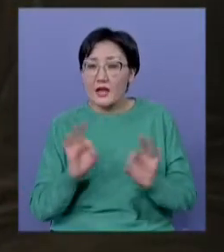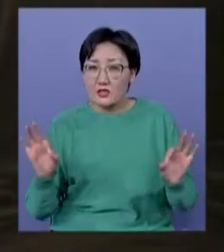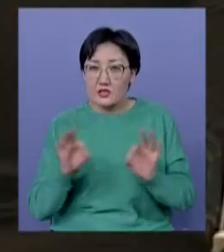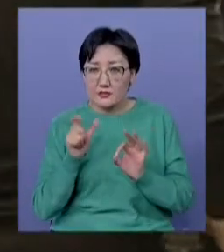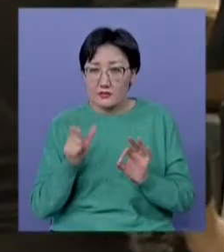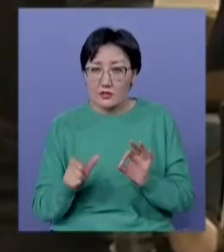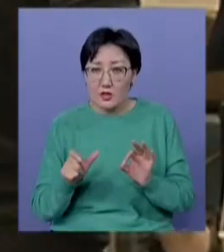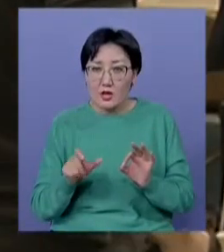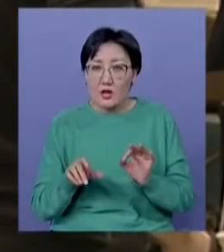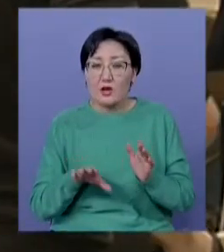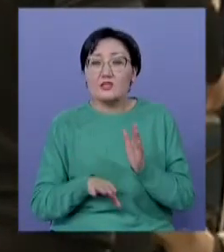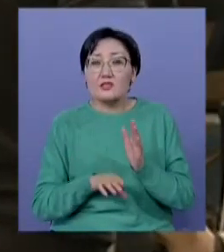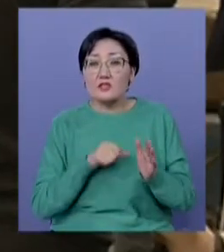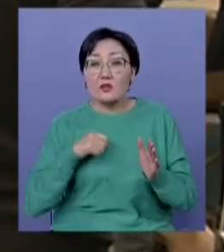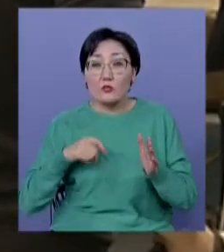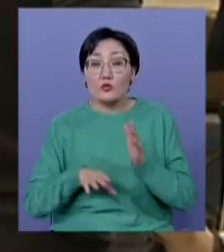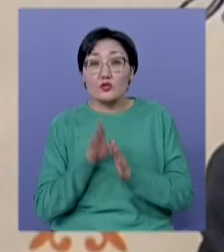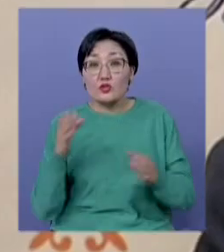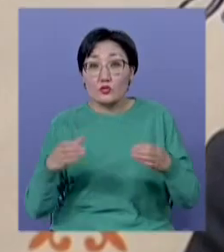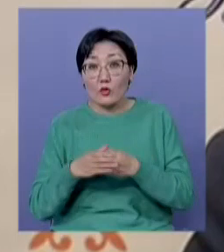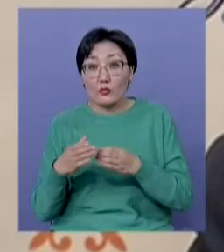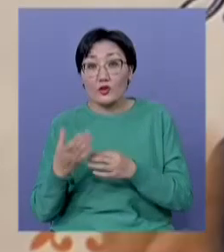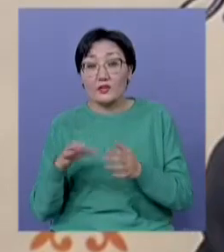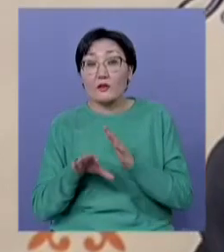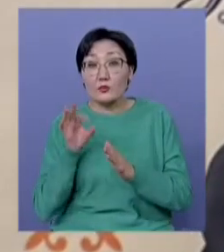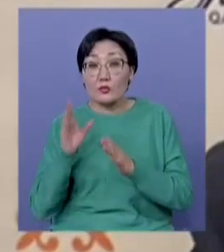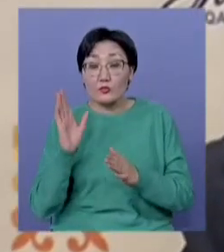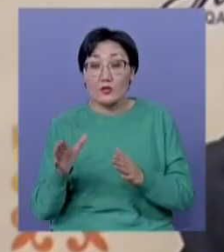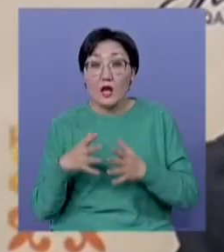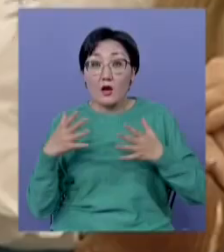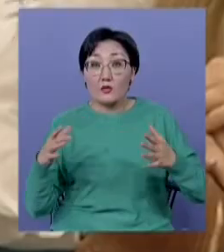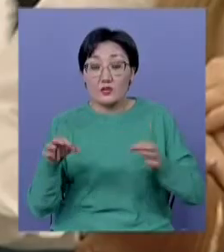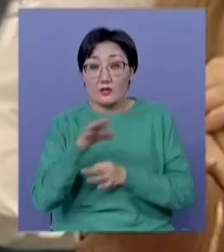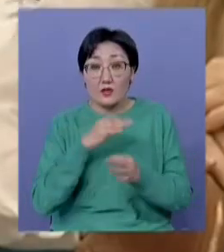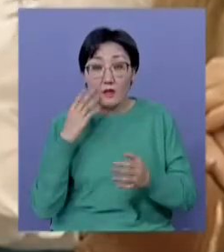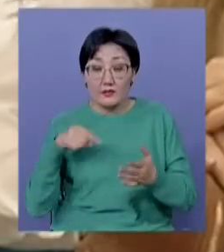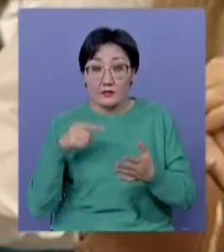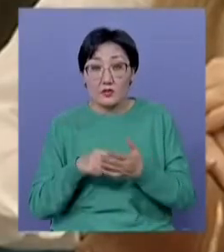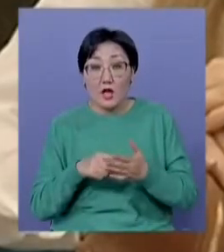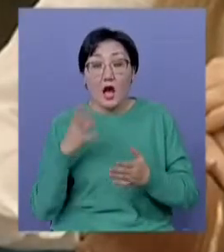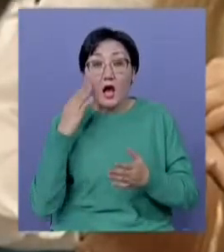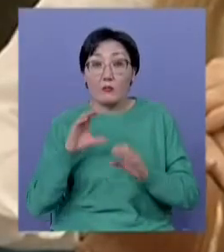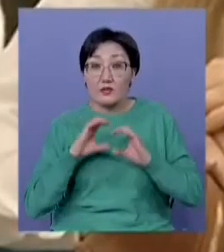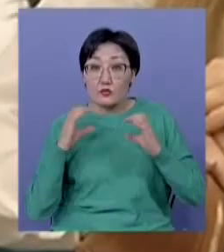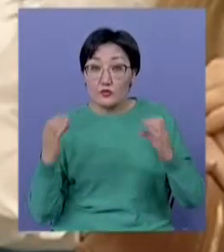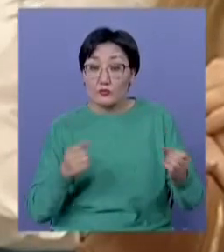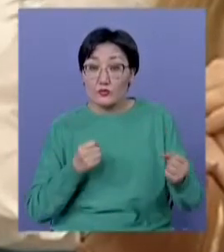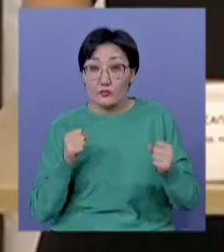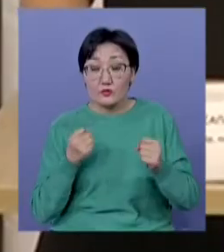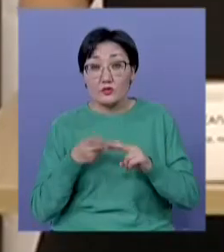үздік тобы болатындығын анықтайтын боламыз. Ауқымды жоба Алматы қаласындағы Алматы арена мұз сарайында